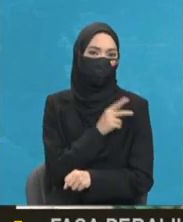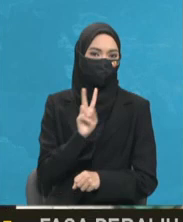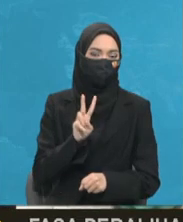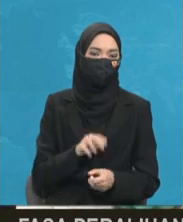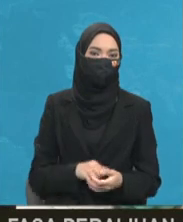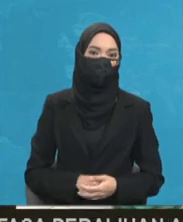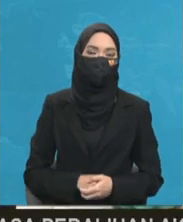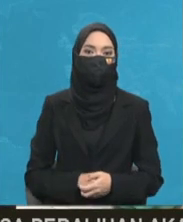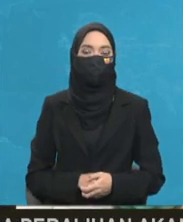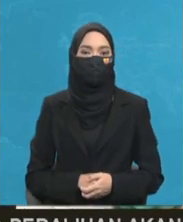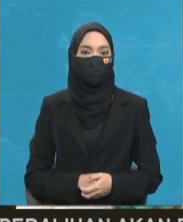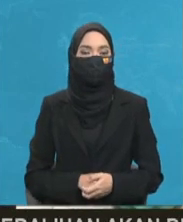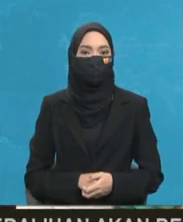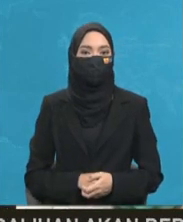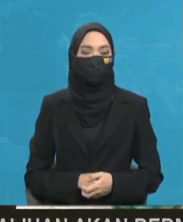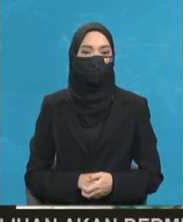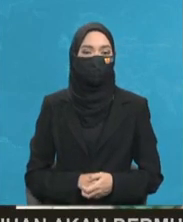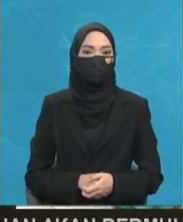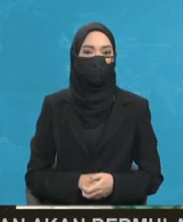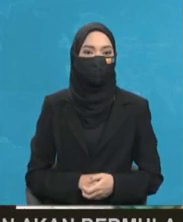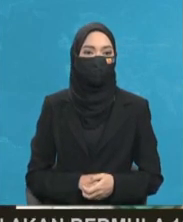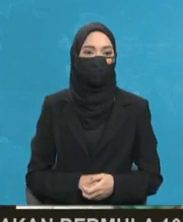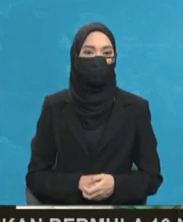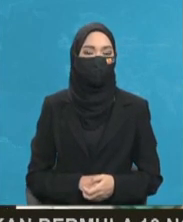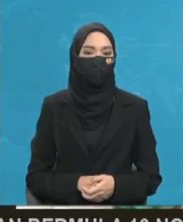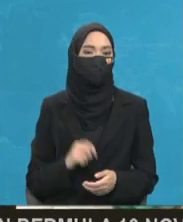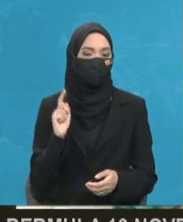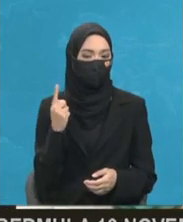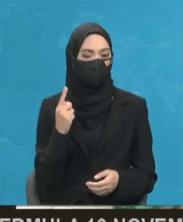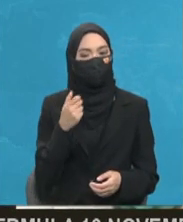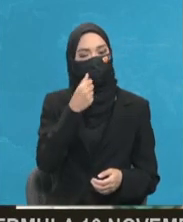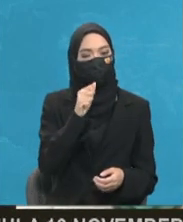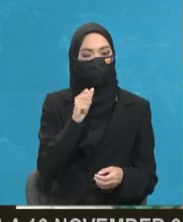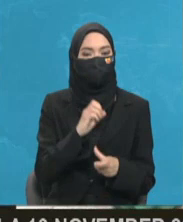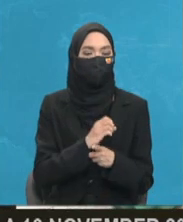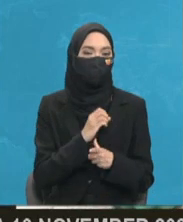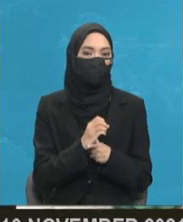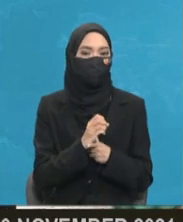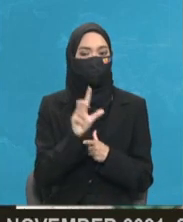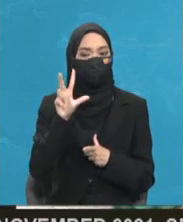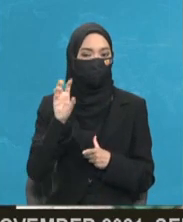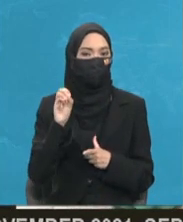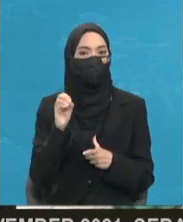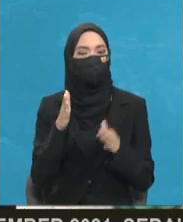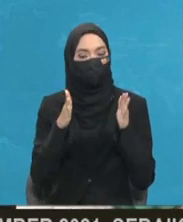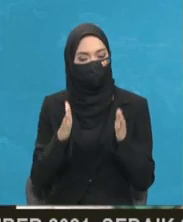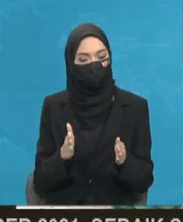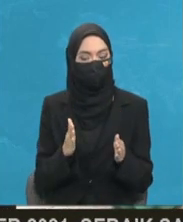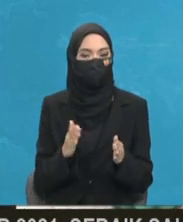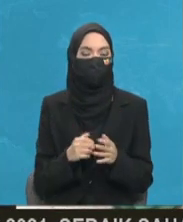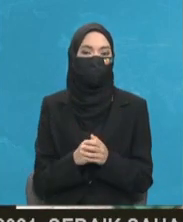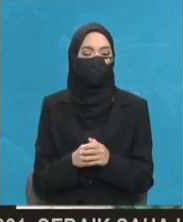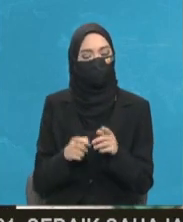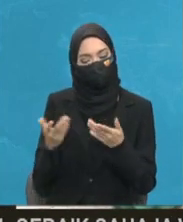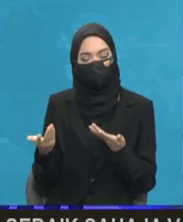mereka dan diharapkan kepada 10 ke-30 orang sahaja tertakluk kepada size tempat